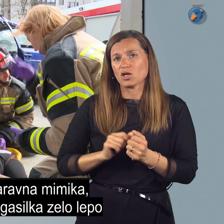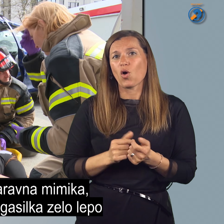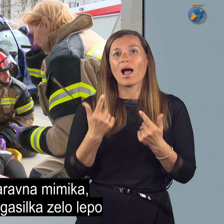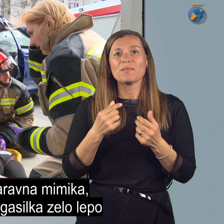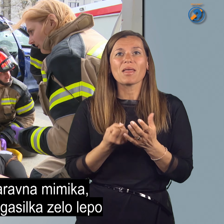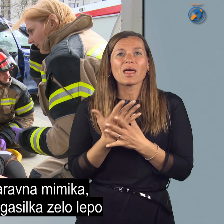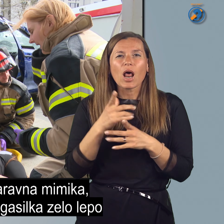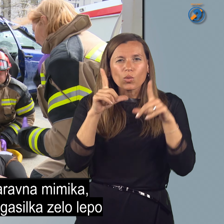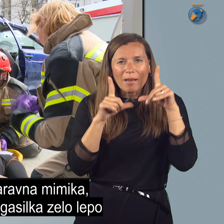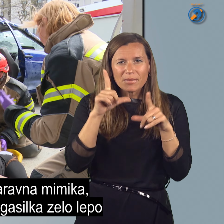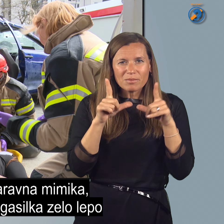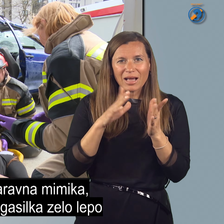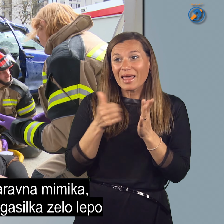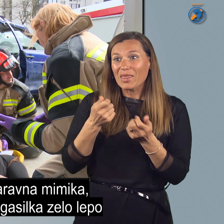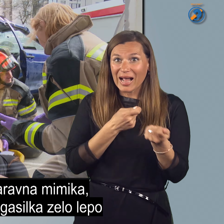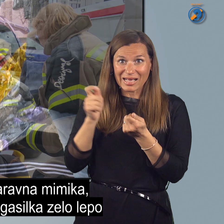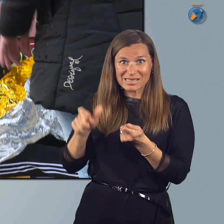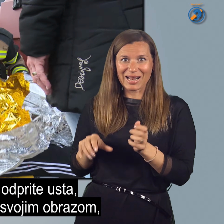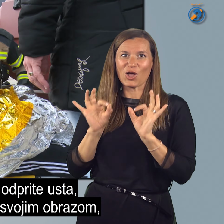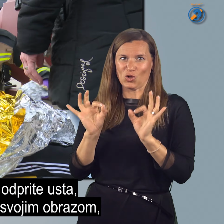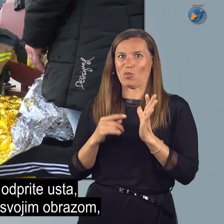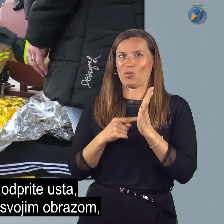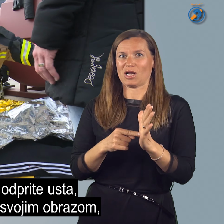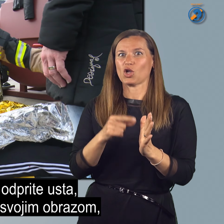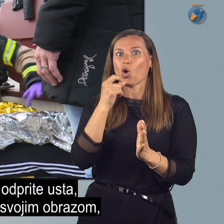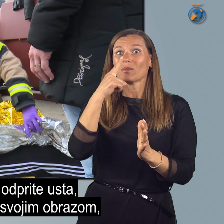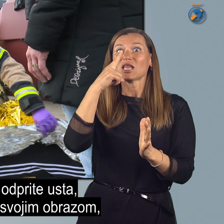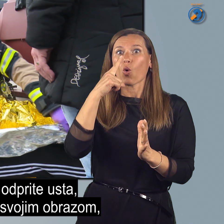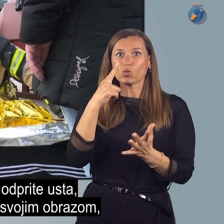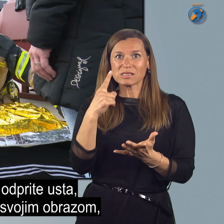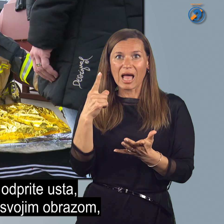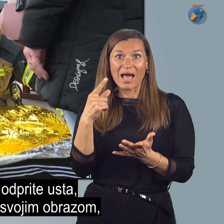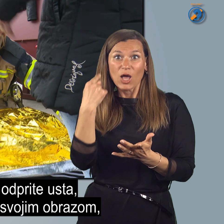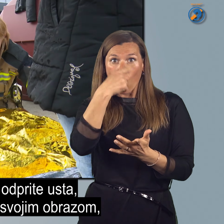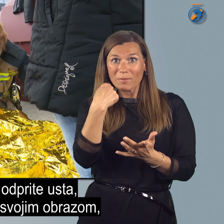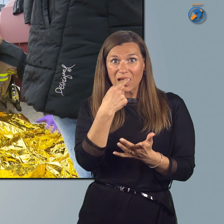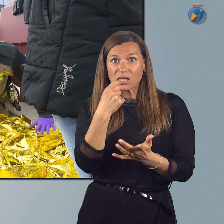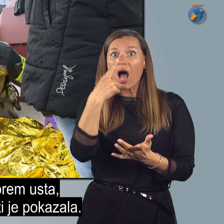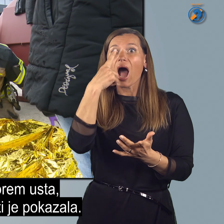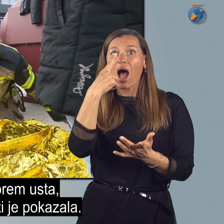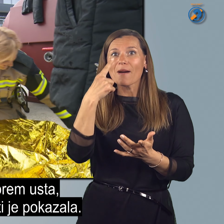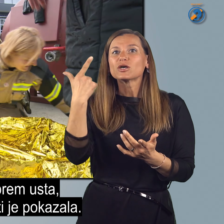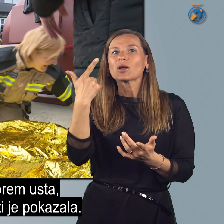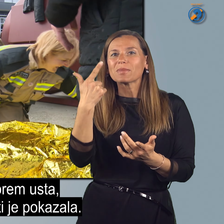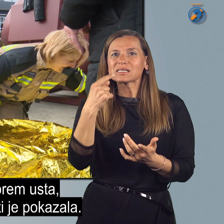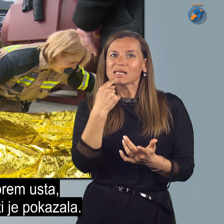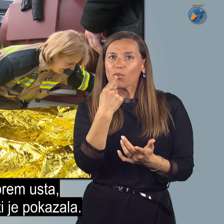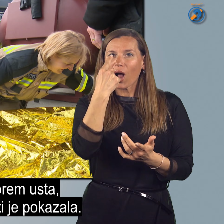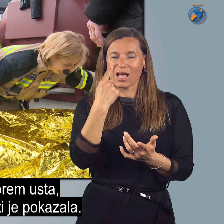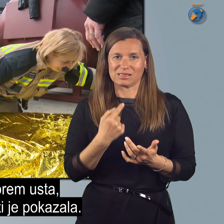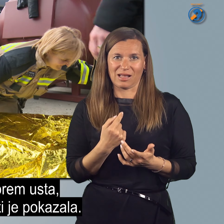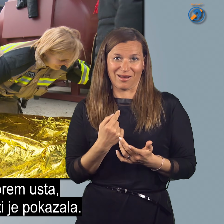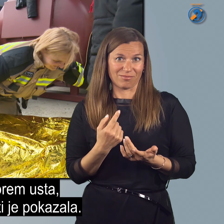ta naravna mimika, že recimo prej ena gasilka zelo lepo pokazala, odprite usta, je pač nakazala z obrazom, ne odprem usta, pa še s prsti je